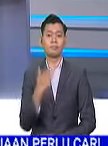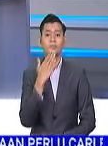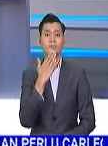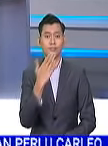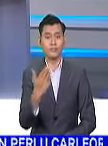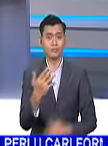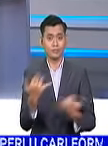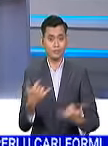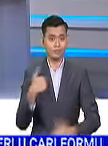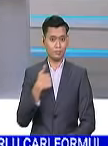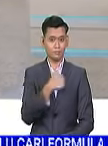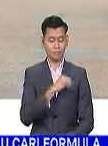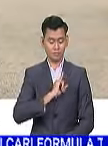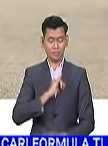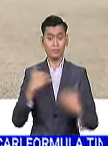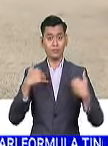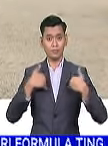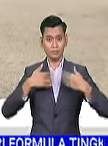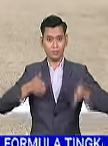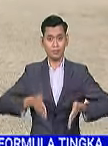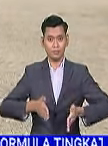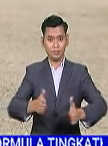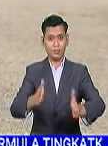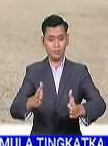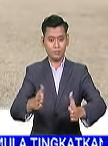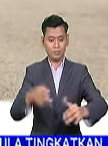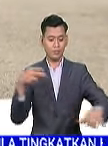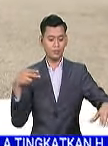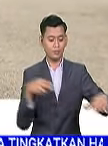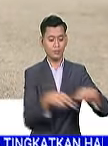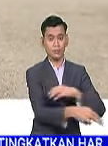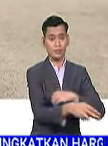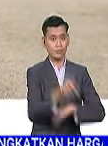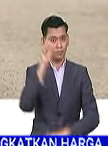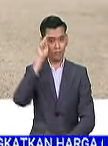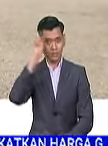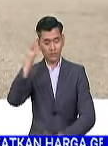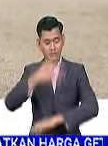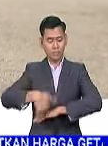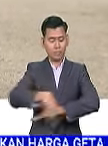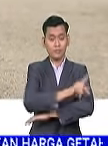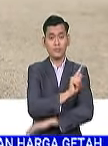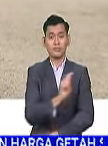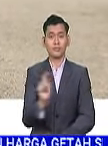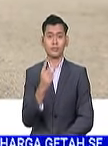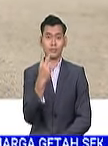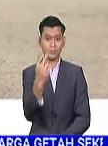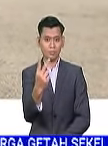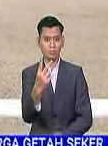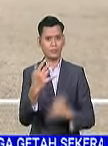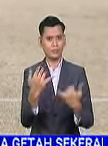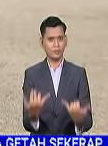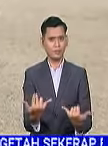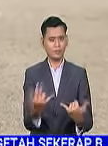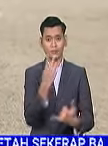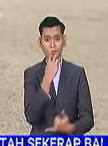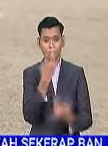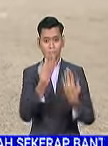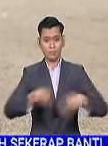kini saya berada di Plaza Tol Ajil Hulu Terengganu di Lebuh Raya Pantai Timur 2 bagi mengikuti perkembangan terkini aliran